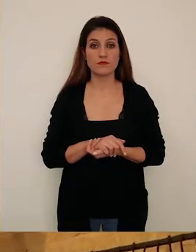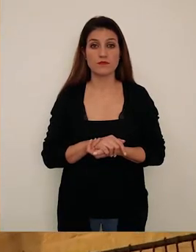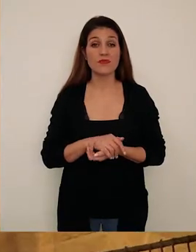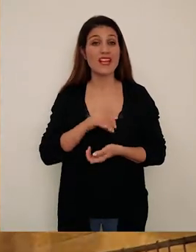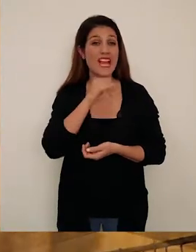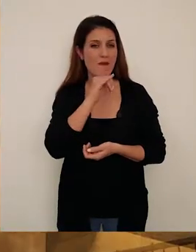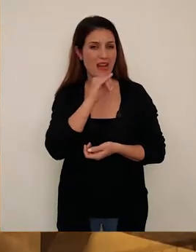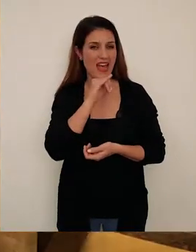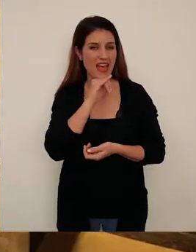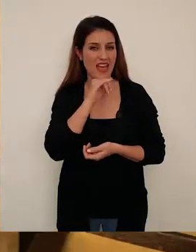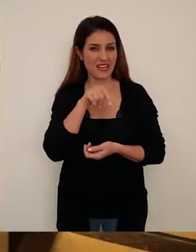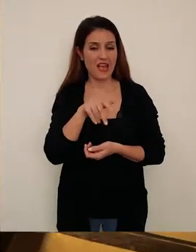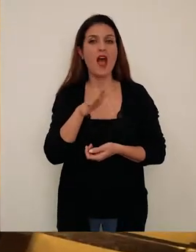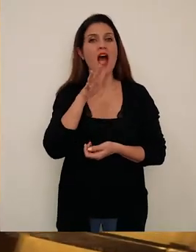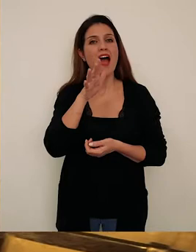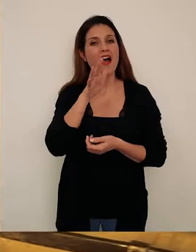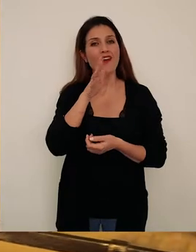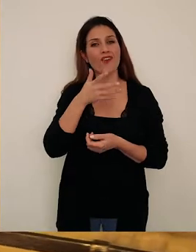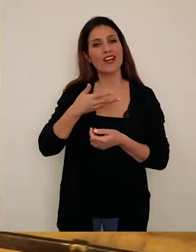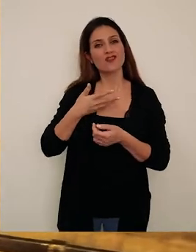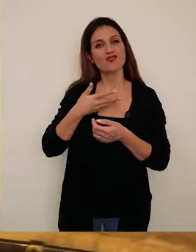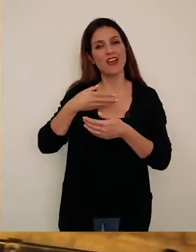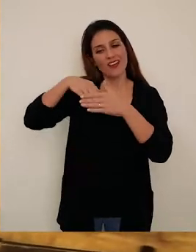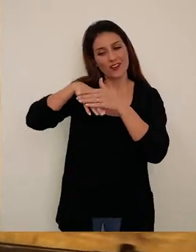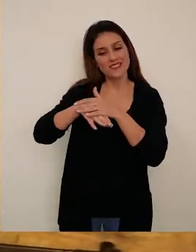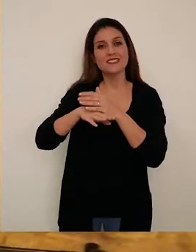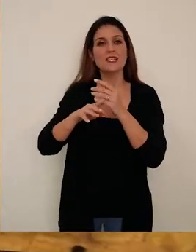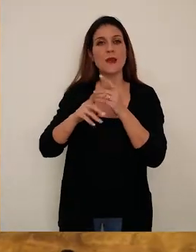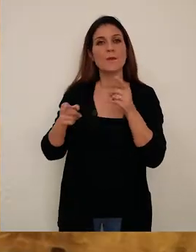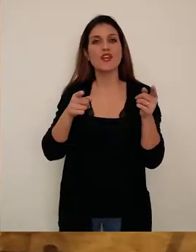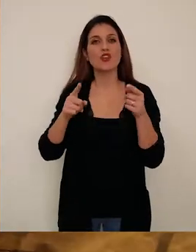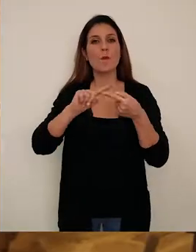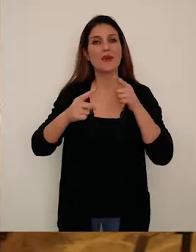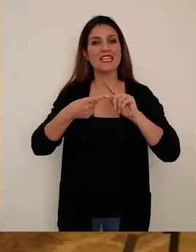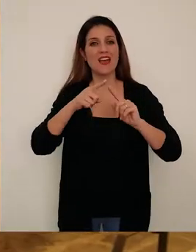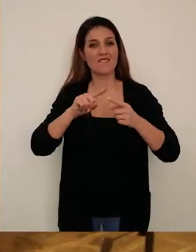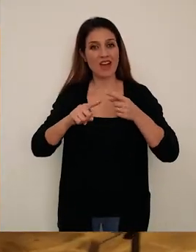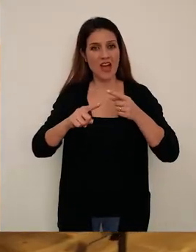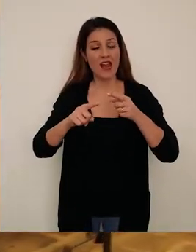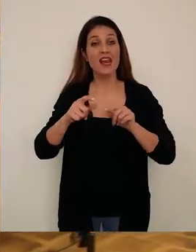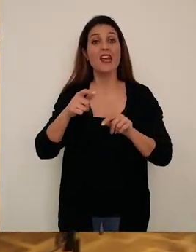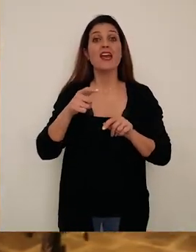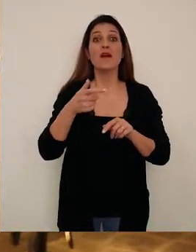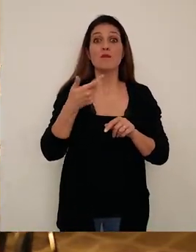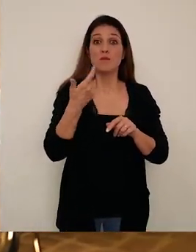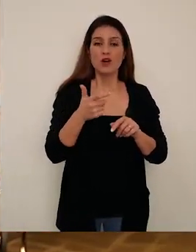Caprarica conserva ancora la testimonianza tangibile del periodo medioevale, con le antiche stalle ancora ben